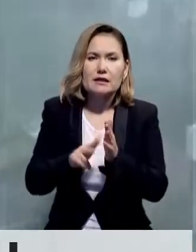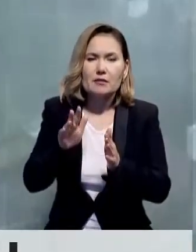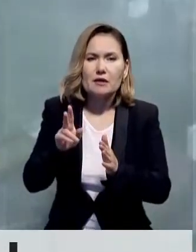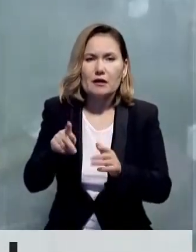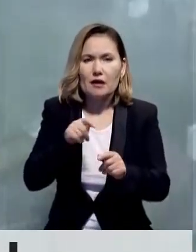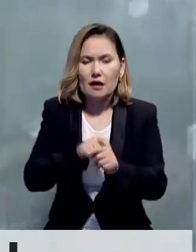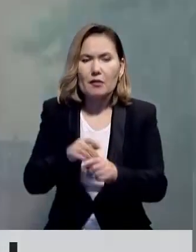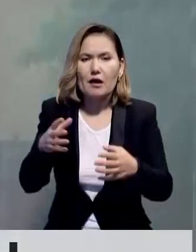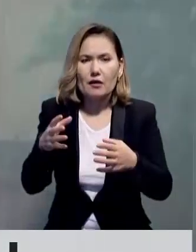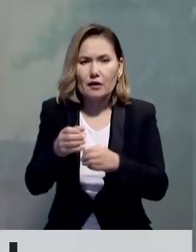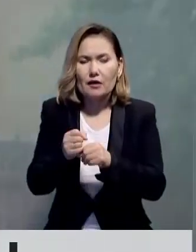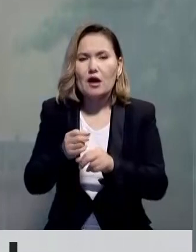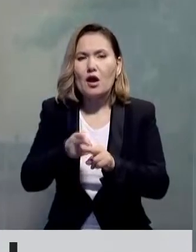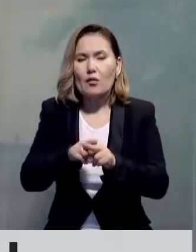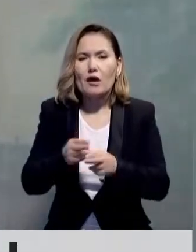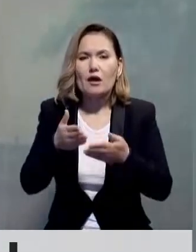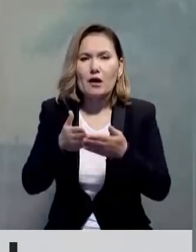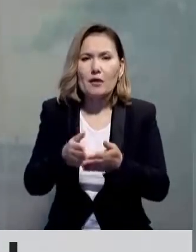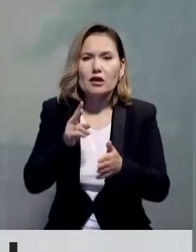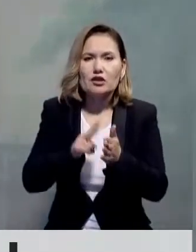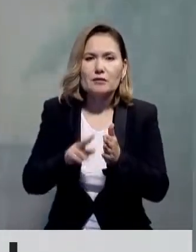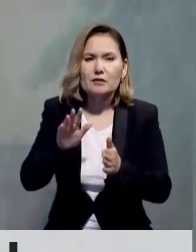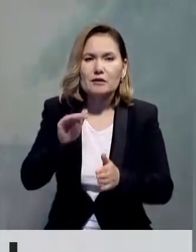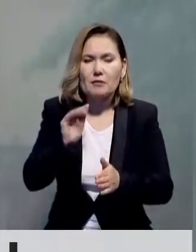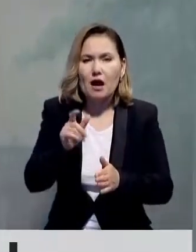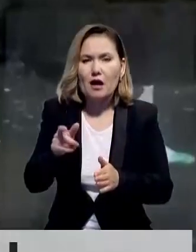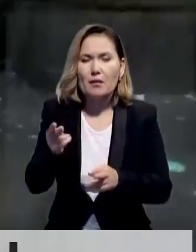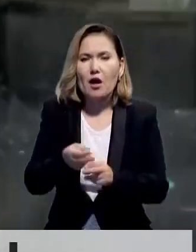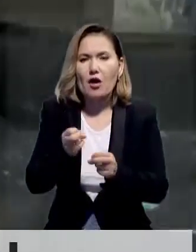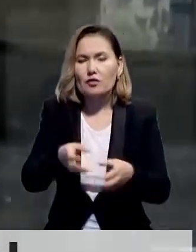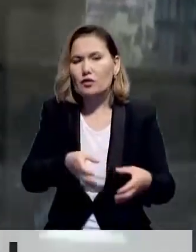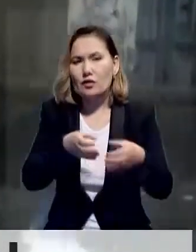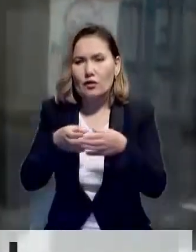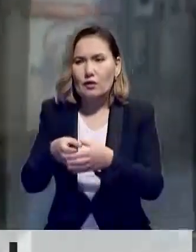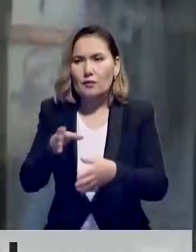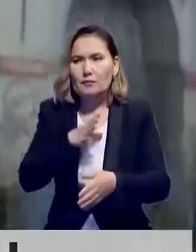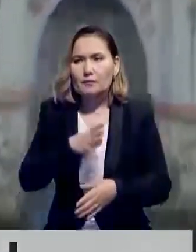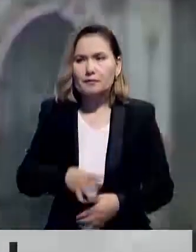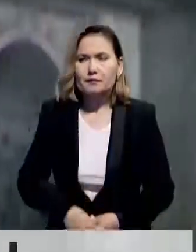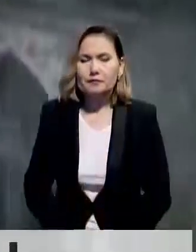Кеше Джахау портынан 75 мыңға жуық тұрғын қауіпсіз жерге көшірілген еді.